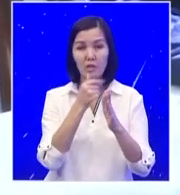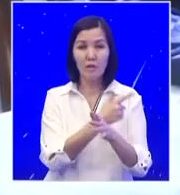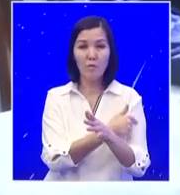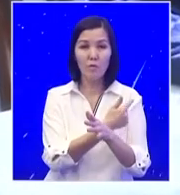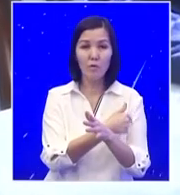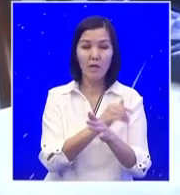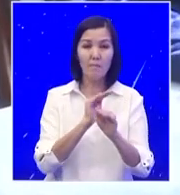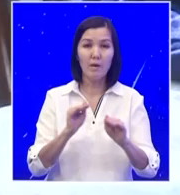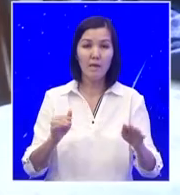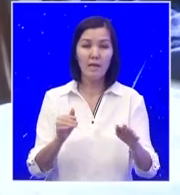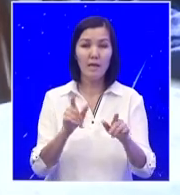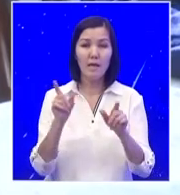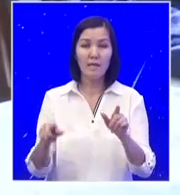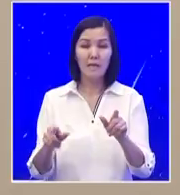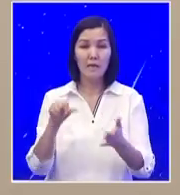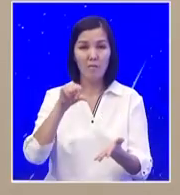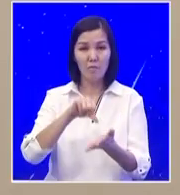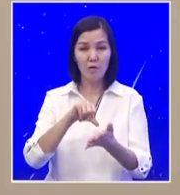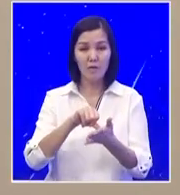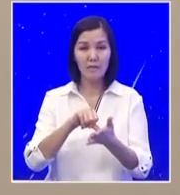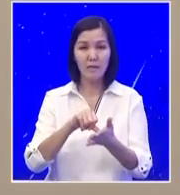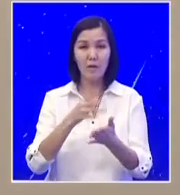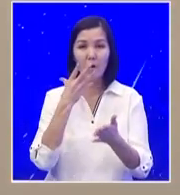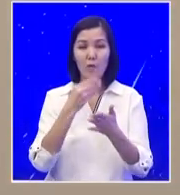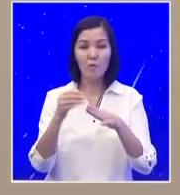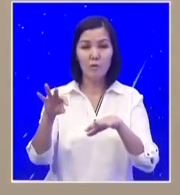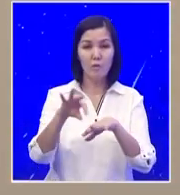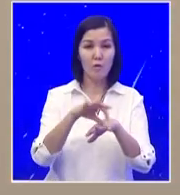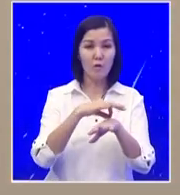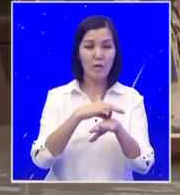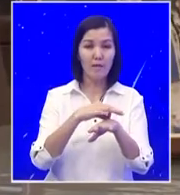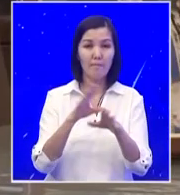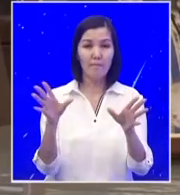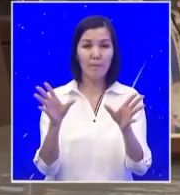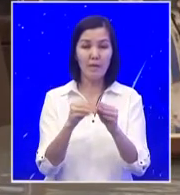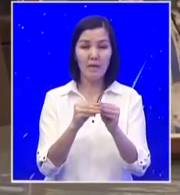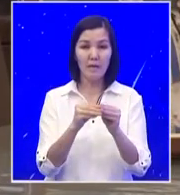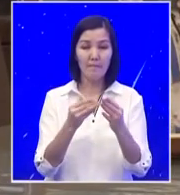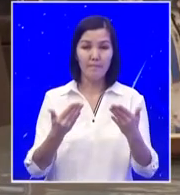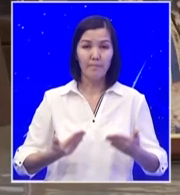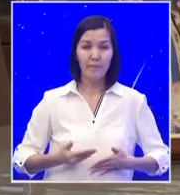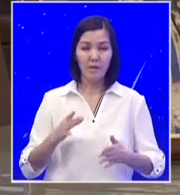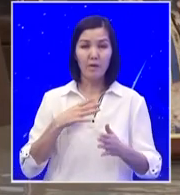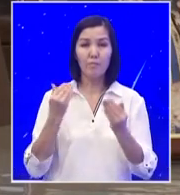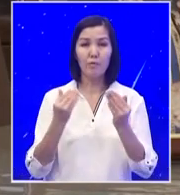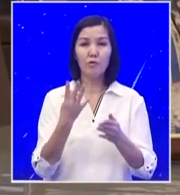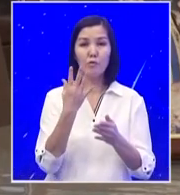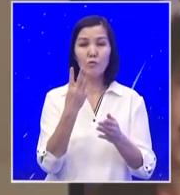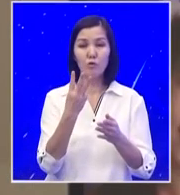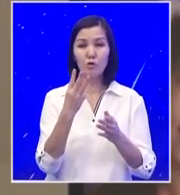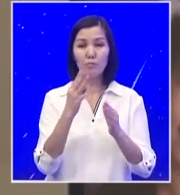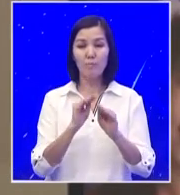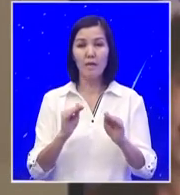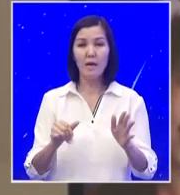балалар дәрігері болып орналасады. Осы жерде өмірлік жарын кездестіріп, әріптес дәрігерге тұрмысқа шығады. Бүгінде 3 баласынан